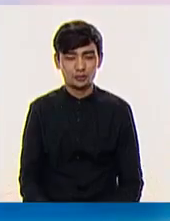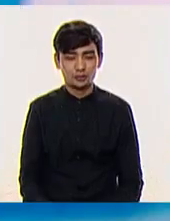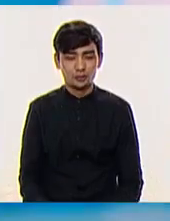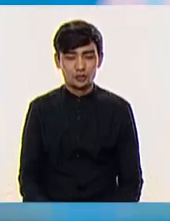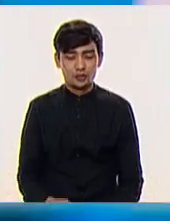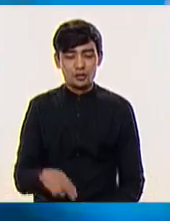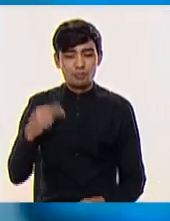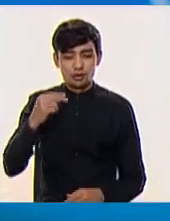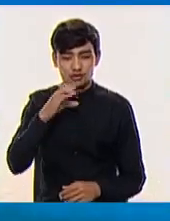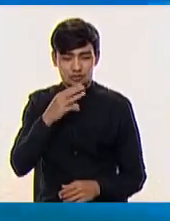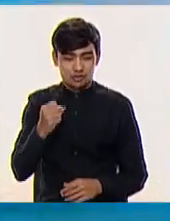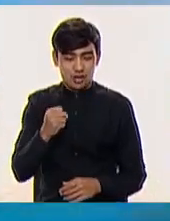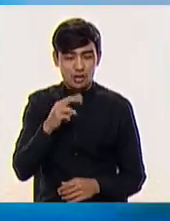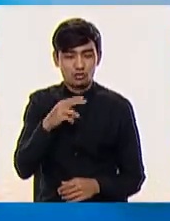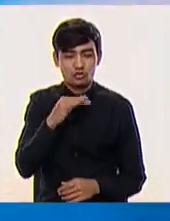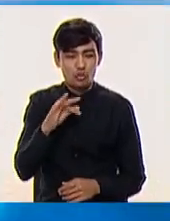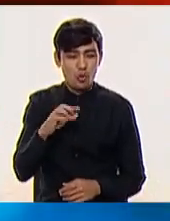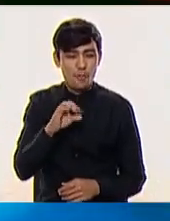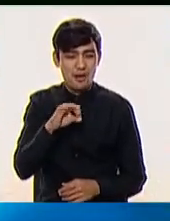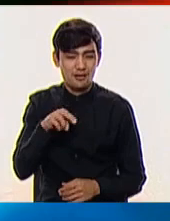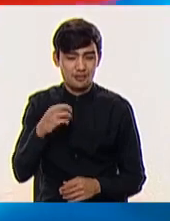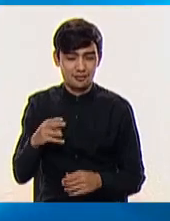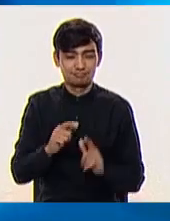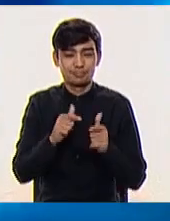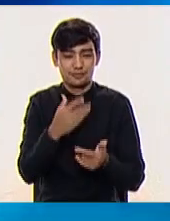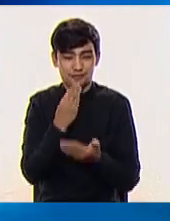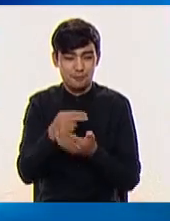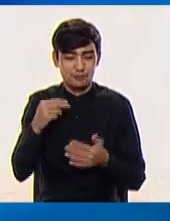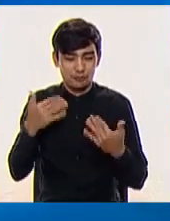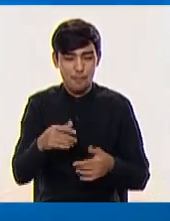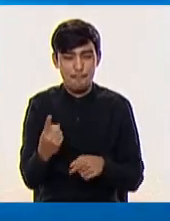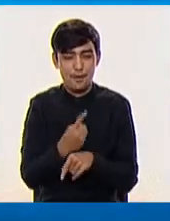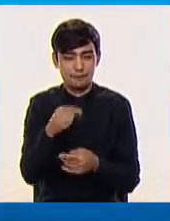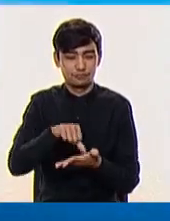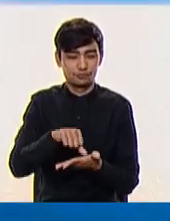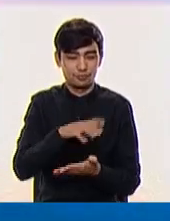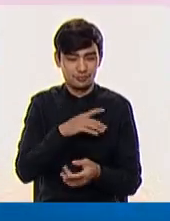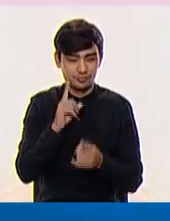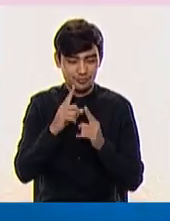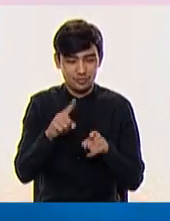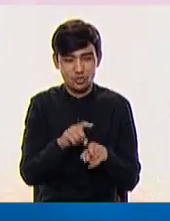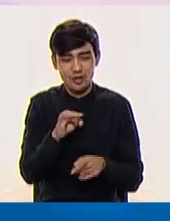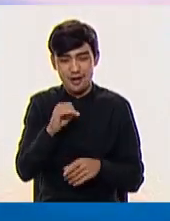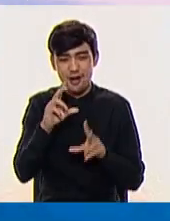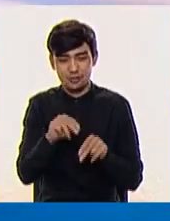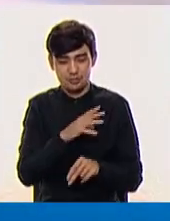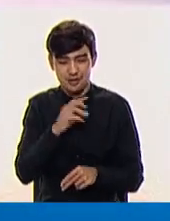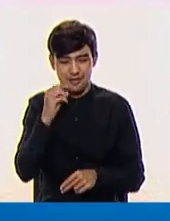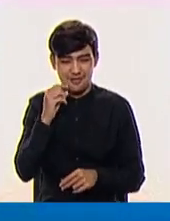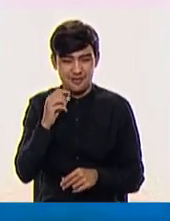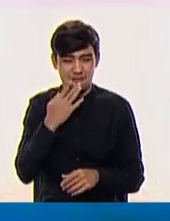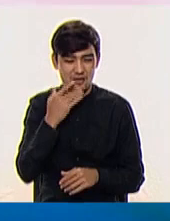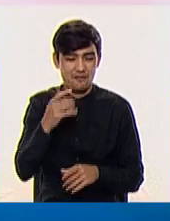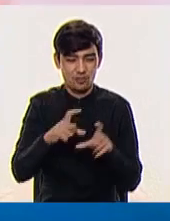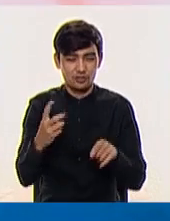А президент США Джо Байден провел первую после вступления в должность пресс-конференцию, пообещав американцам вдвое увеличить